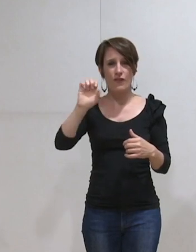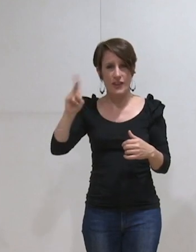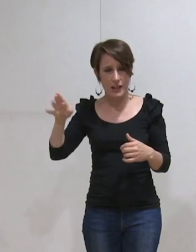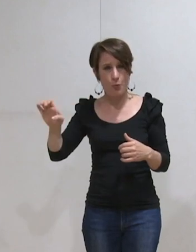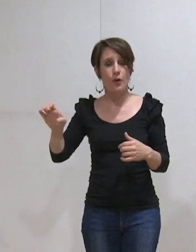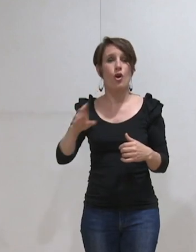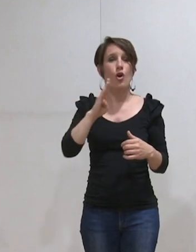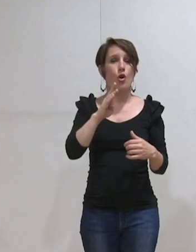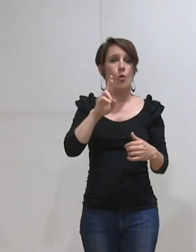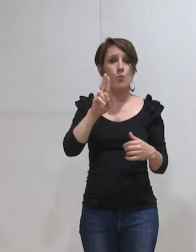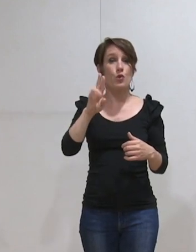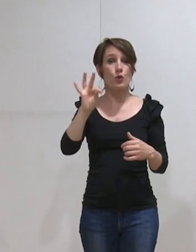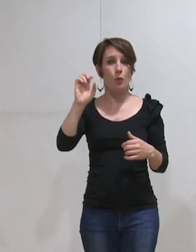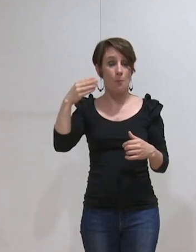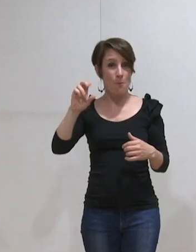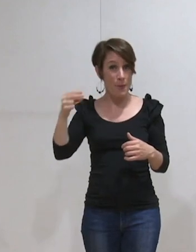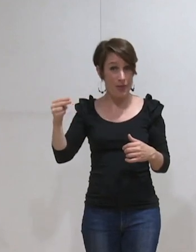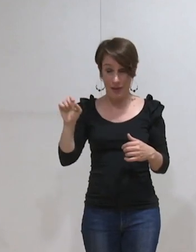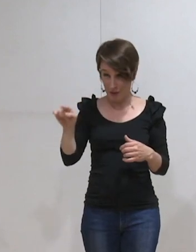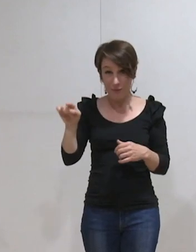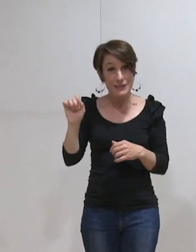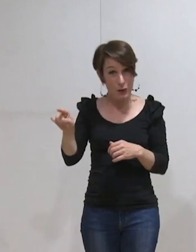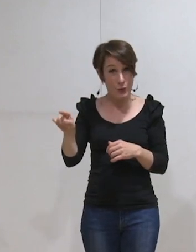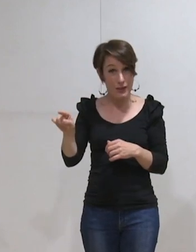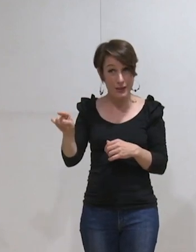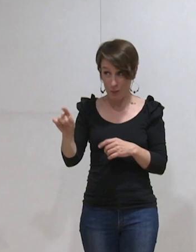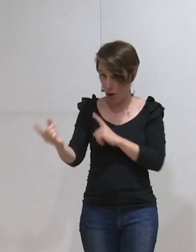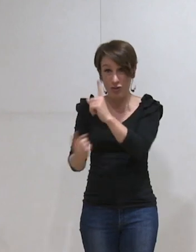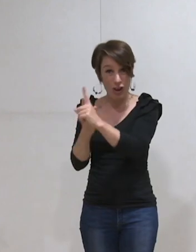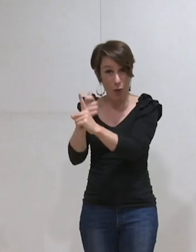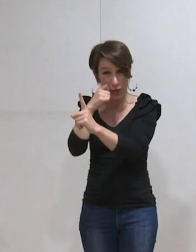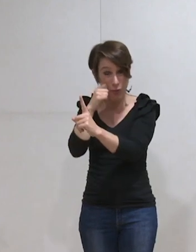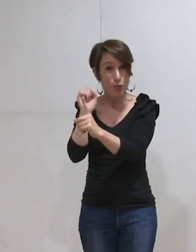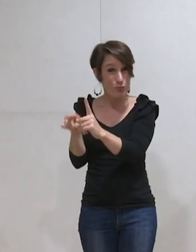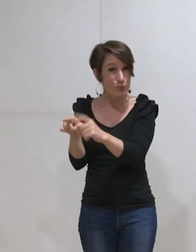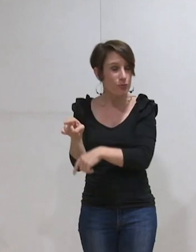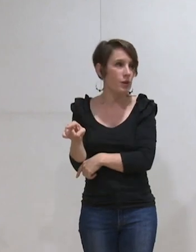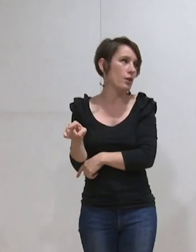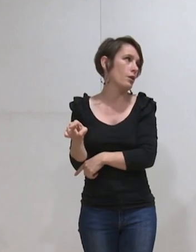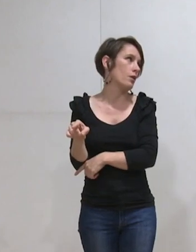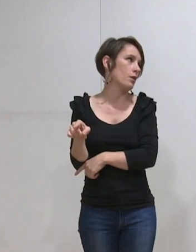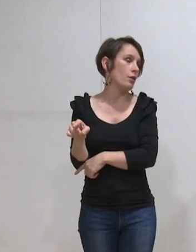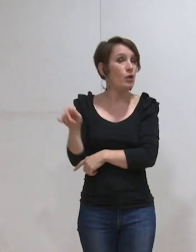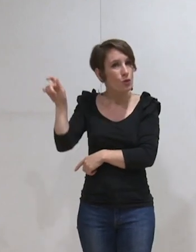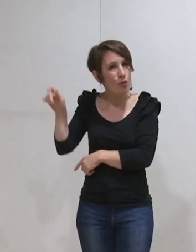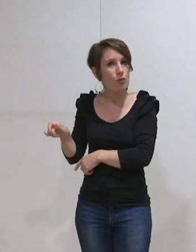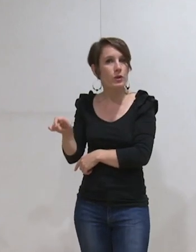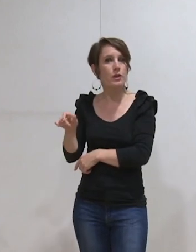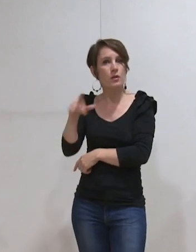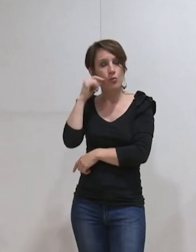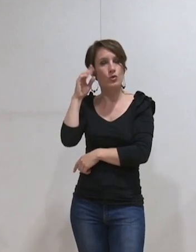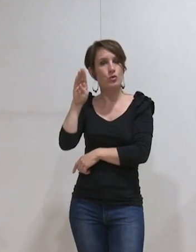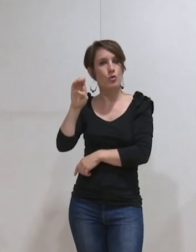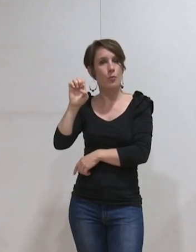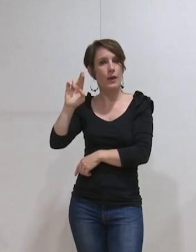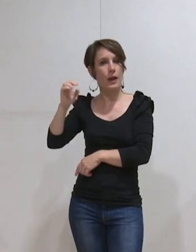c'est c'est Diden qui me l'a fait rencontrer à Sainte-Marie d'en bas voilà et donc il mérite ce ce garçon il a il